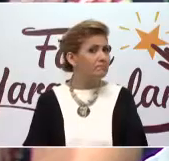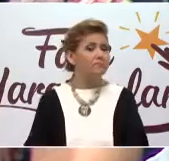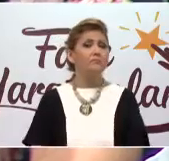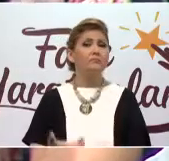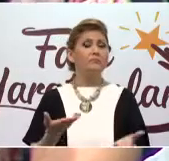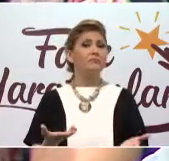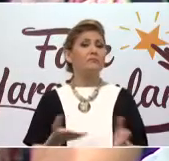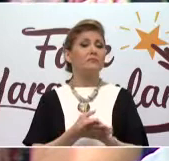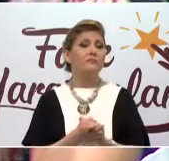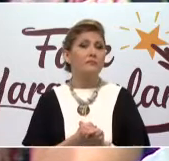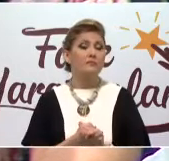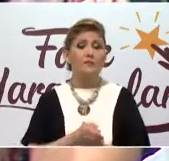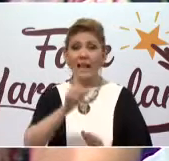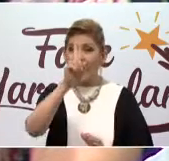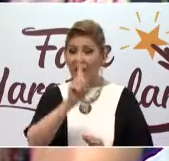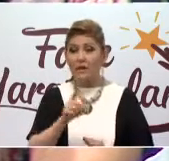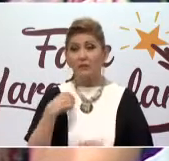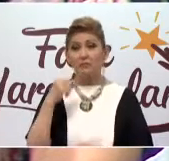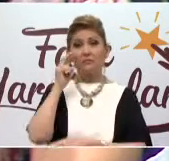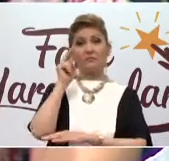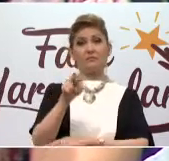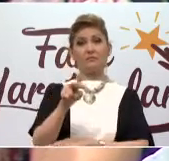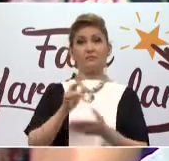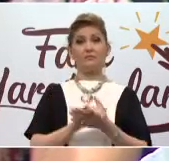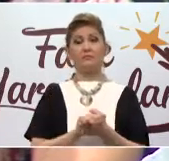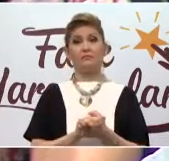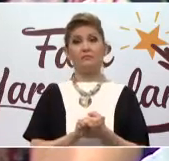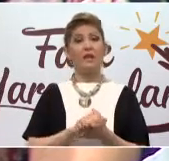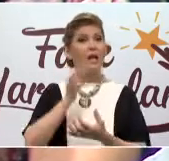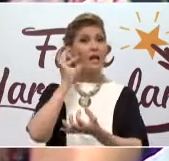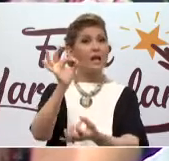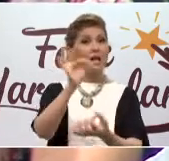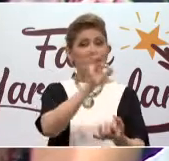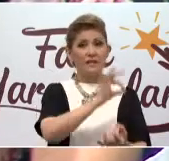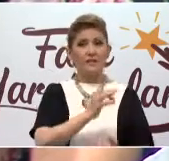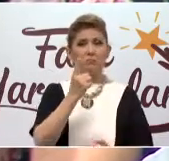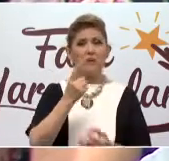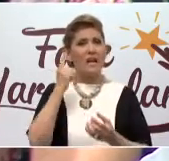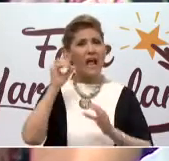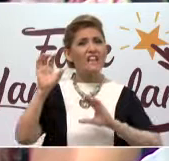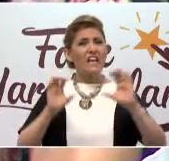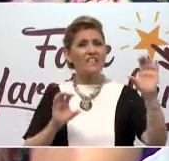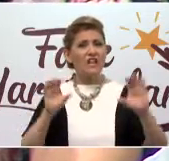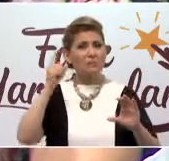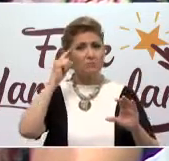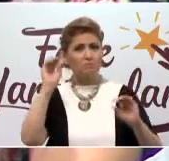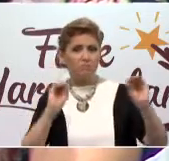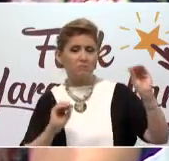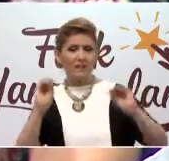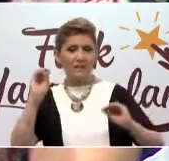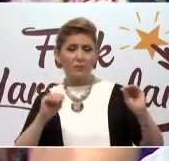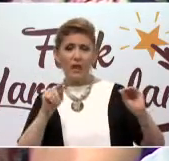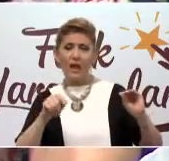şöyle, ilk gözlemimiz şu: insanların, yani bir tasarımcının baktığında gördüğüyle